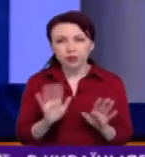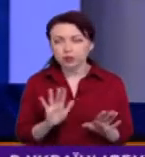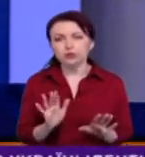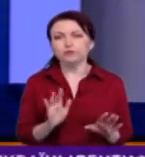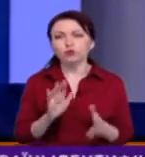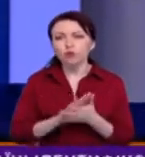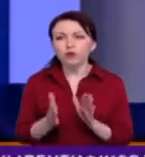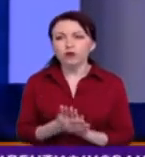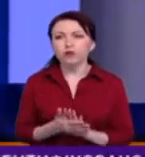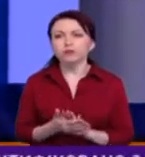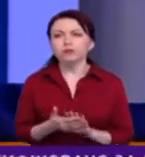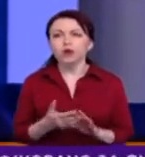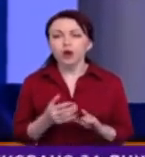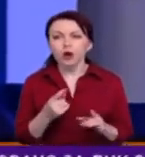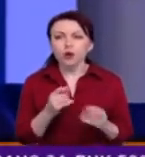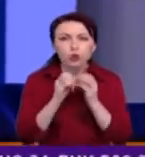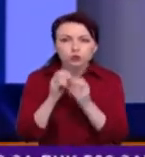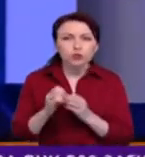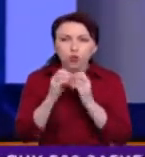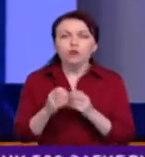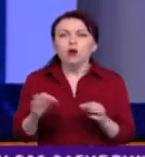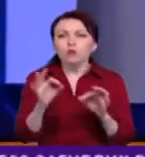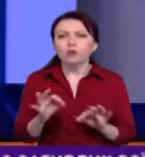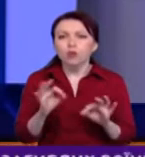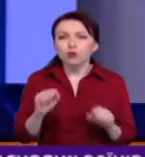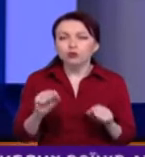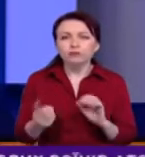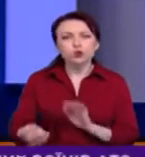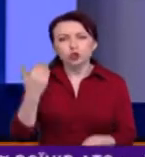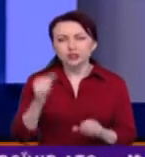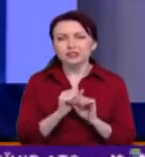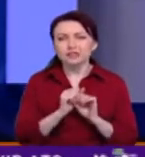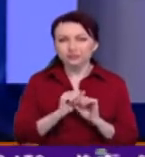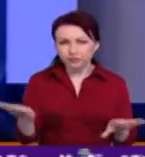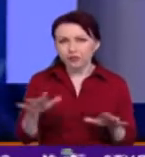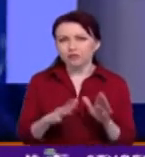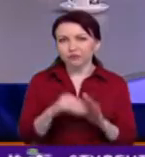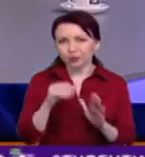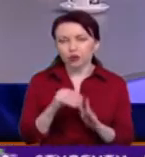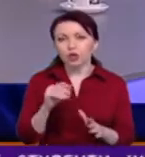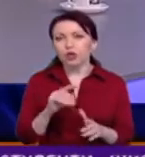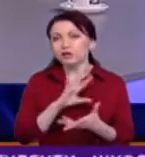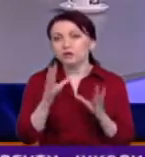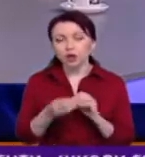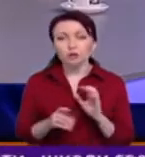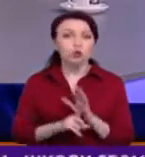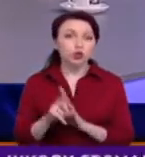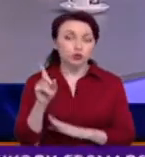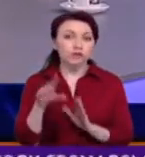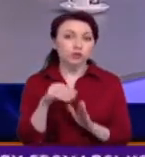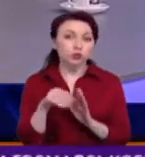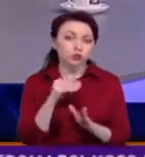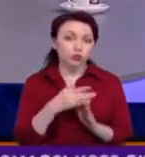умовах розмов про можливі дочасні вибори. І взагалі початку